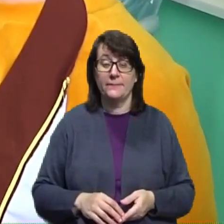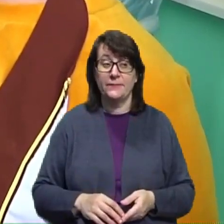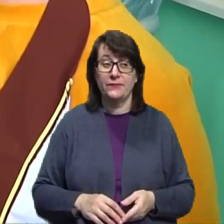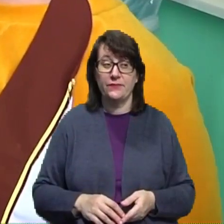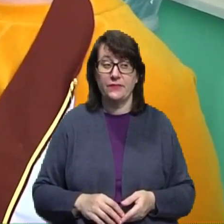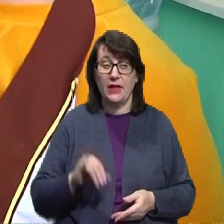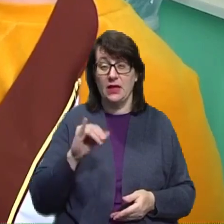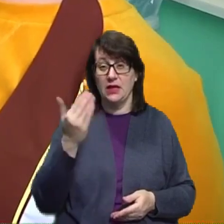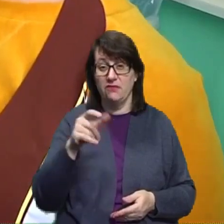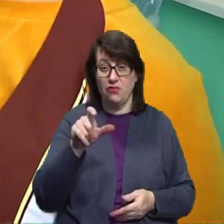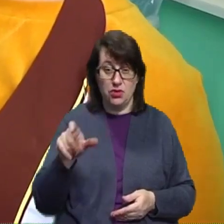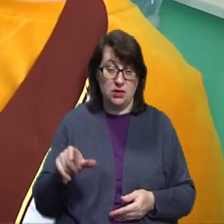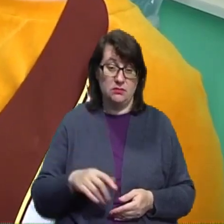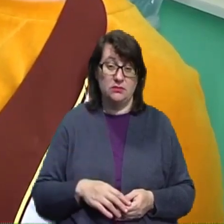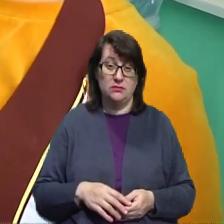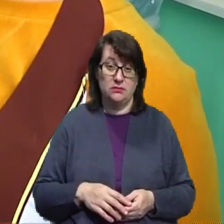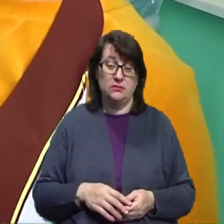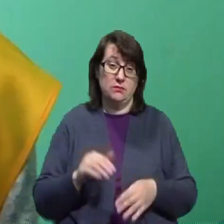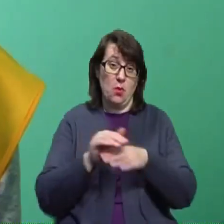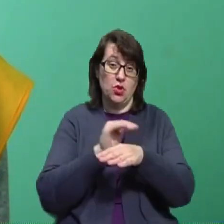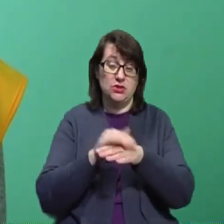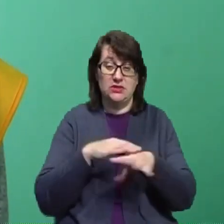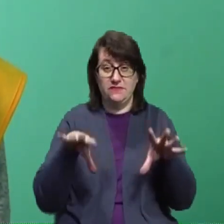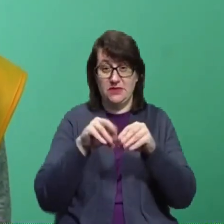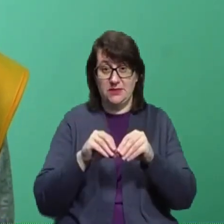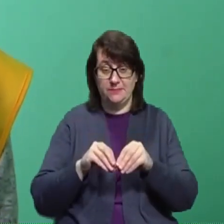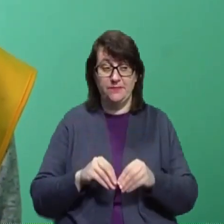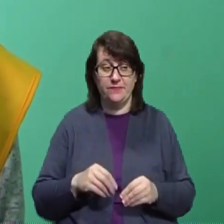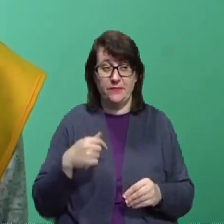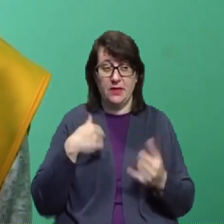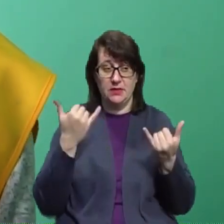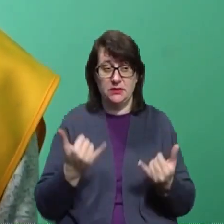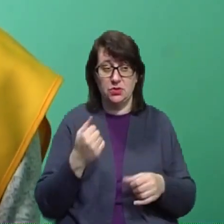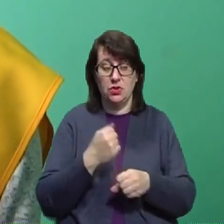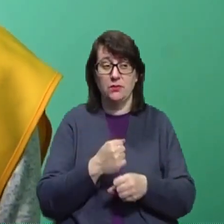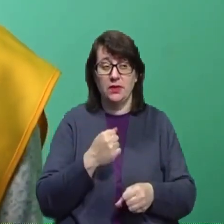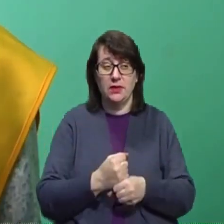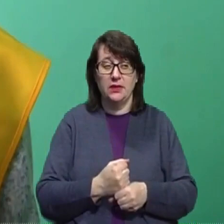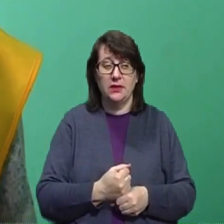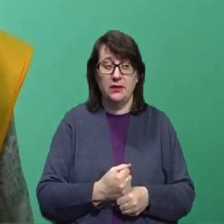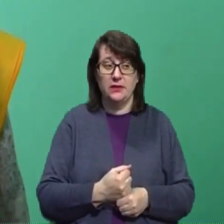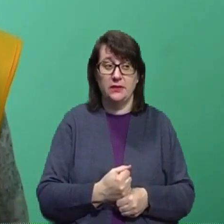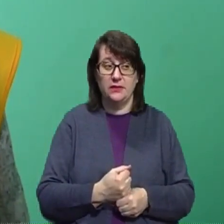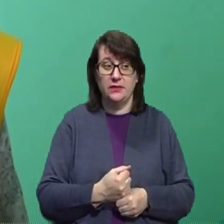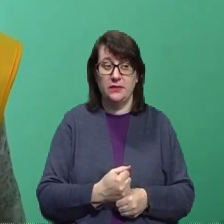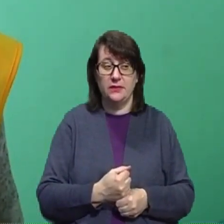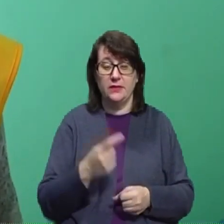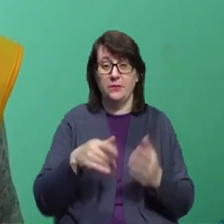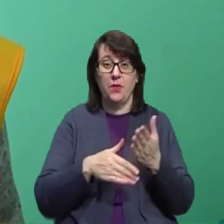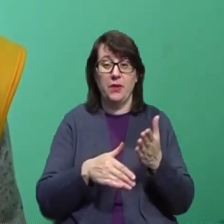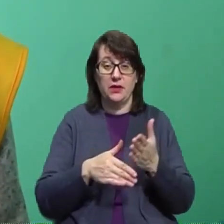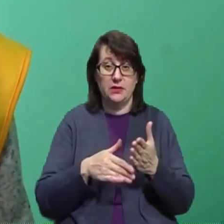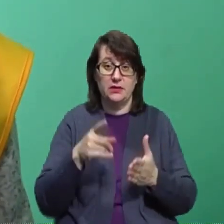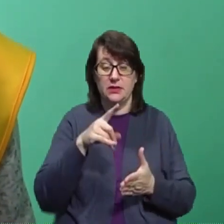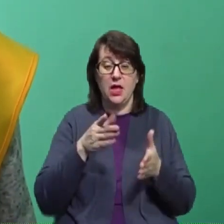вони молодці всі. Я сьогодні робила ТВЛУ Юлі, допомагала на